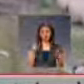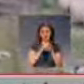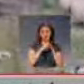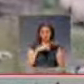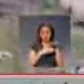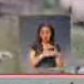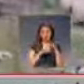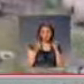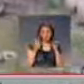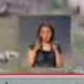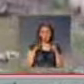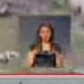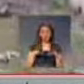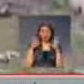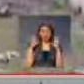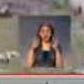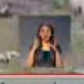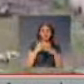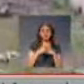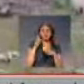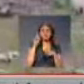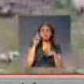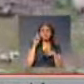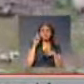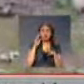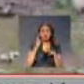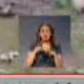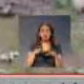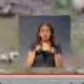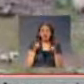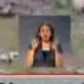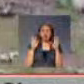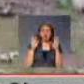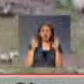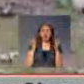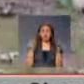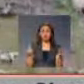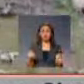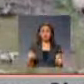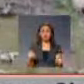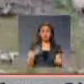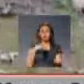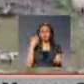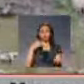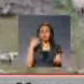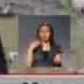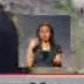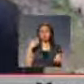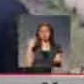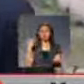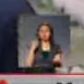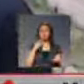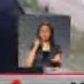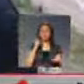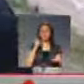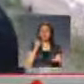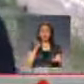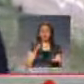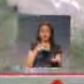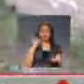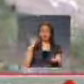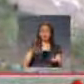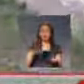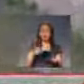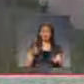وخايفه، يعني ممكن الميه دي لو بص اللي هي تتكهرب تاخد شارع بحر. انا رحت الحي وخدت